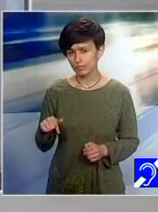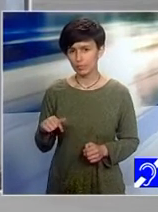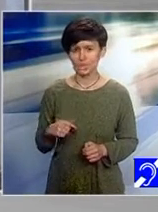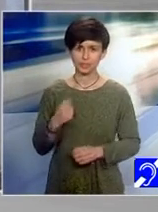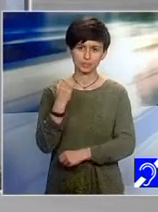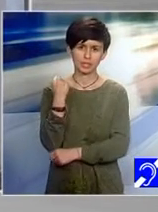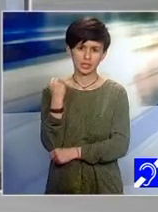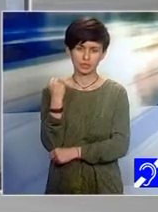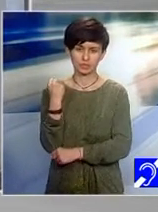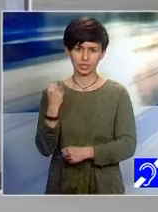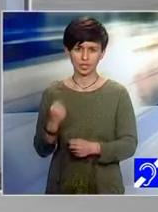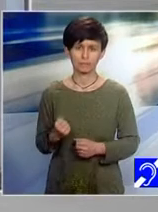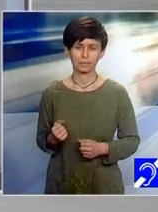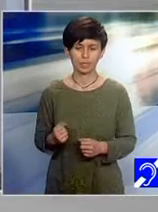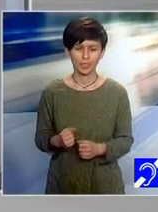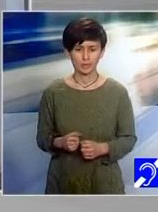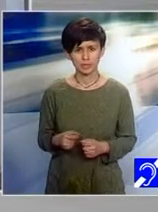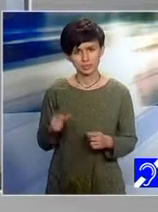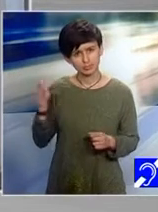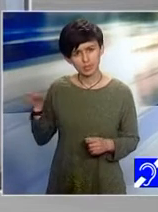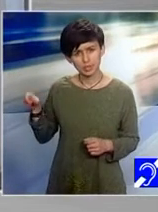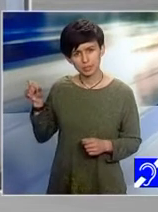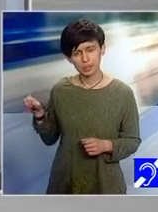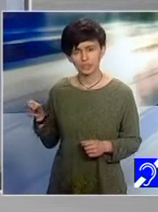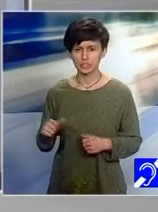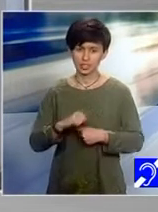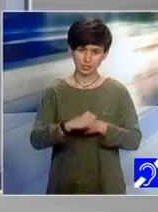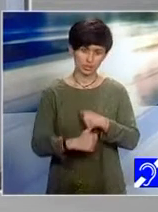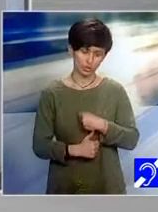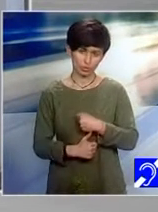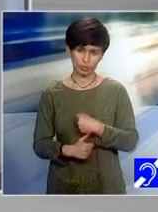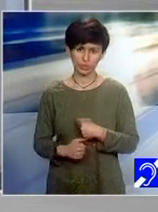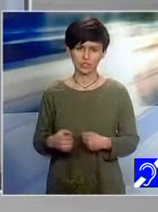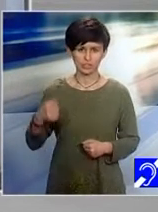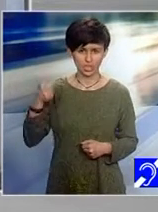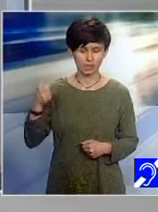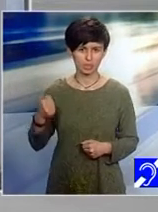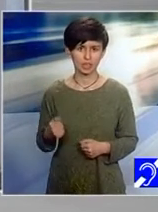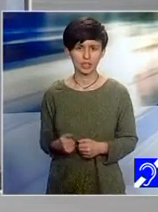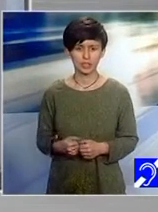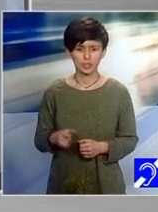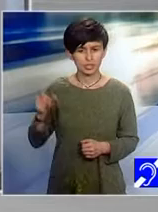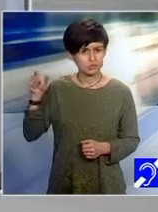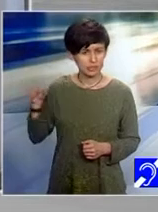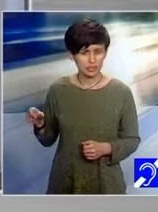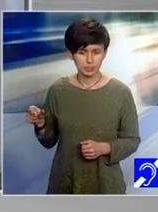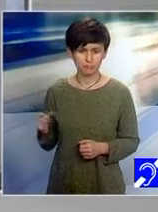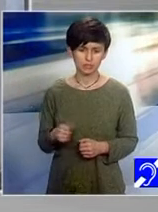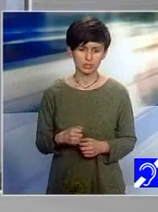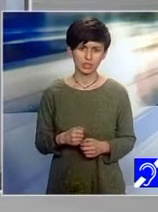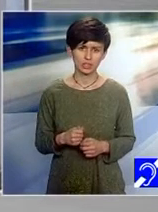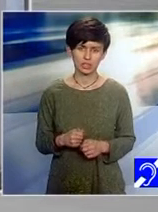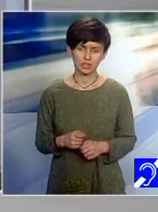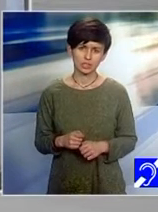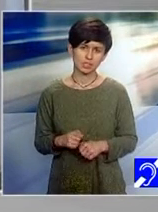găzduim pe conaționalii noștri din Târgu Mureș, prin persoana domnului Pușcaia Șatila, domnia